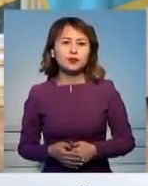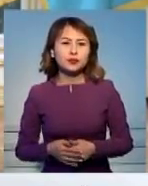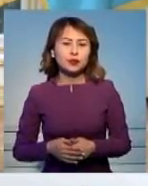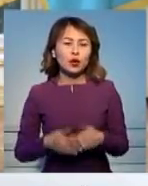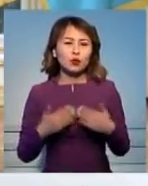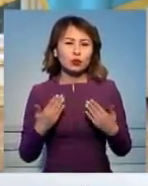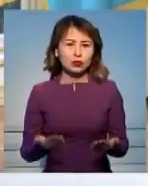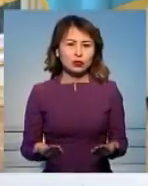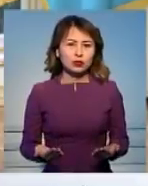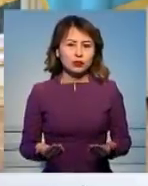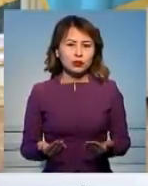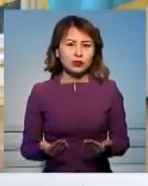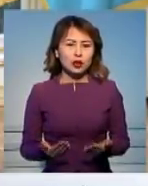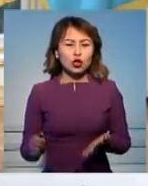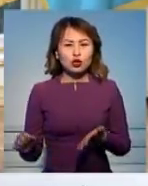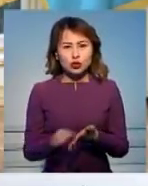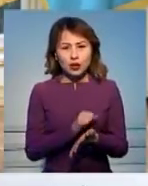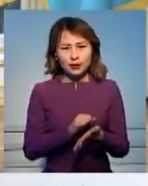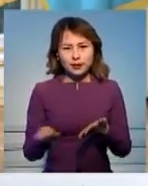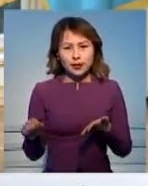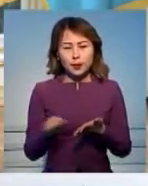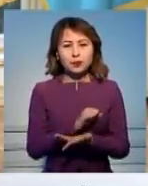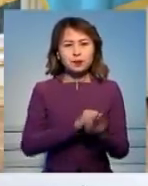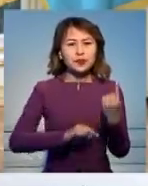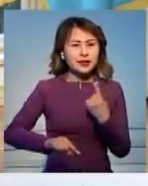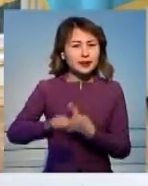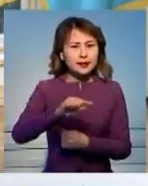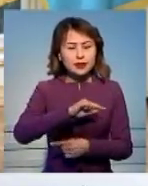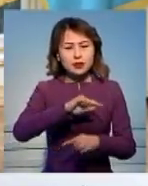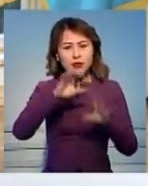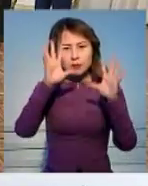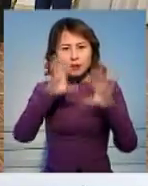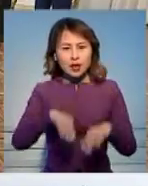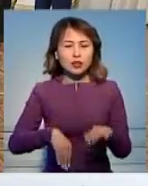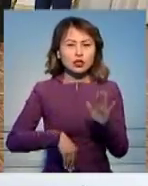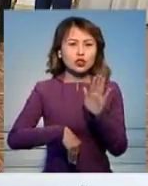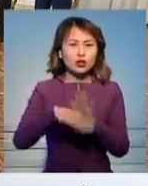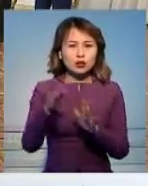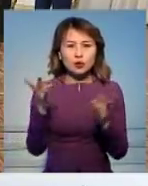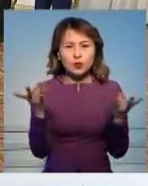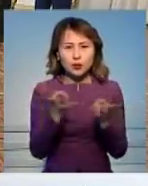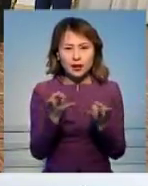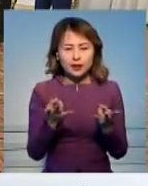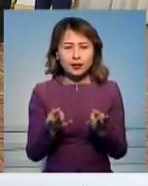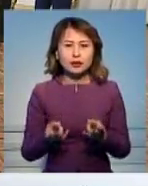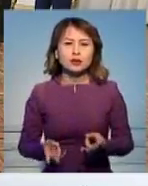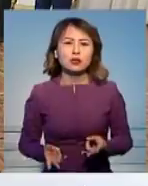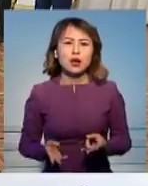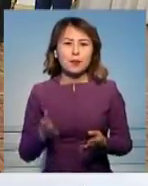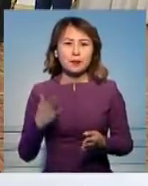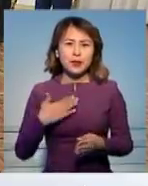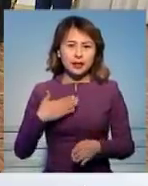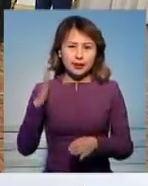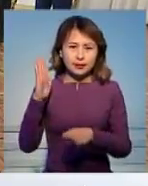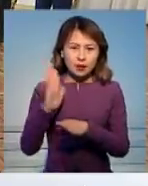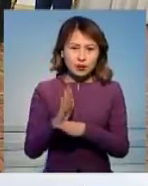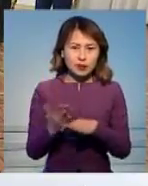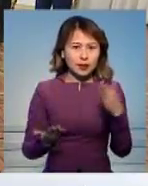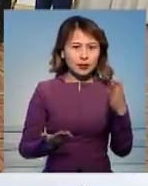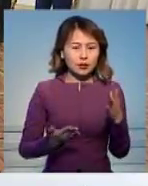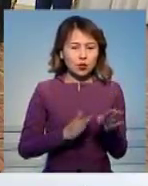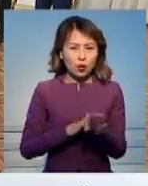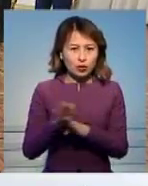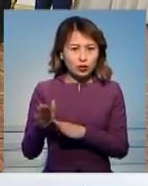Бұл құжат бизнес саласын түбегейлі жақсарту керек. Менің тапсырмамды орындау